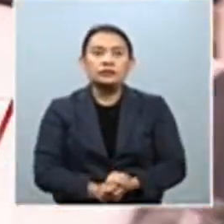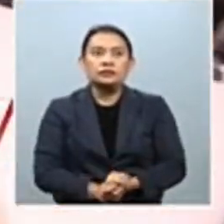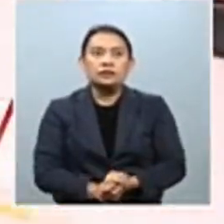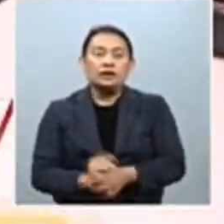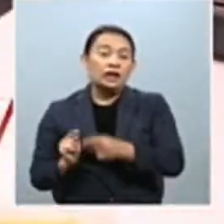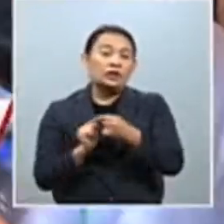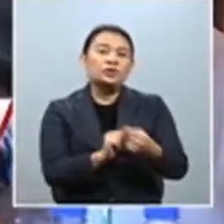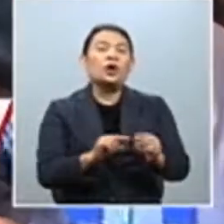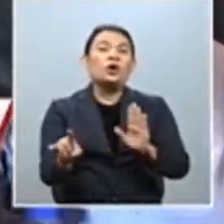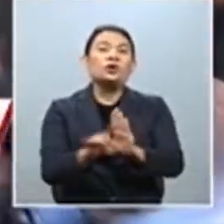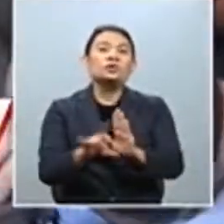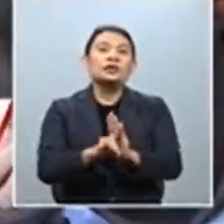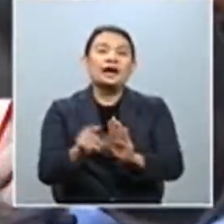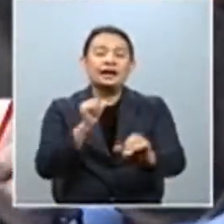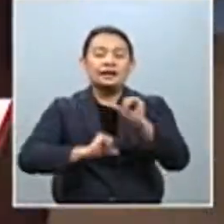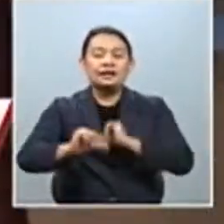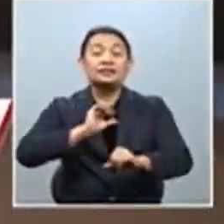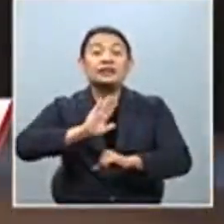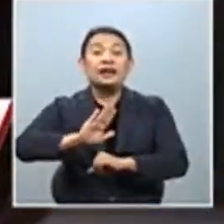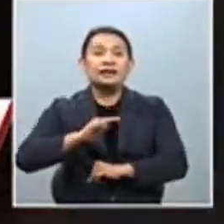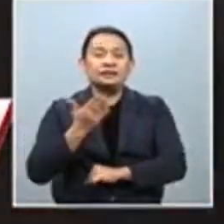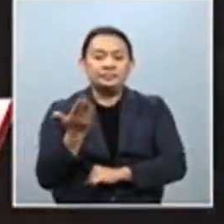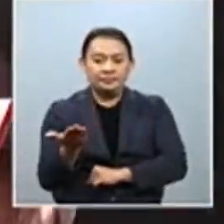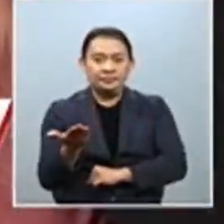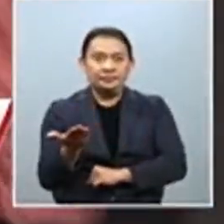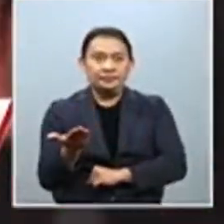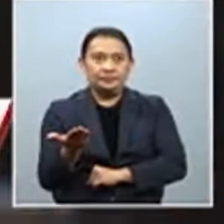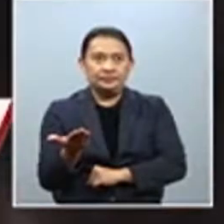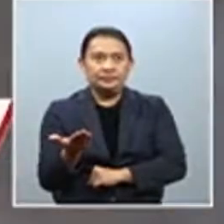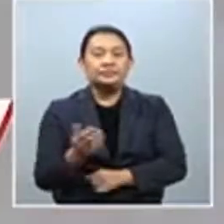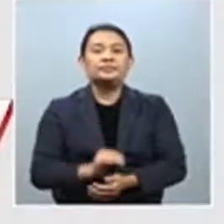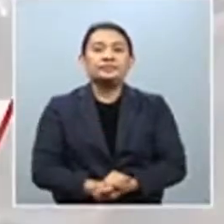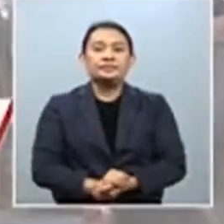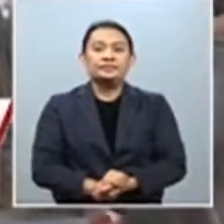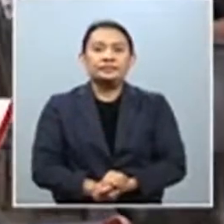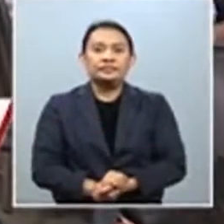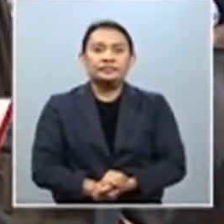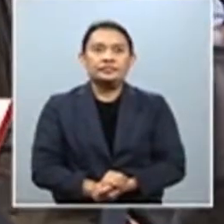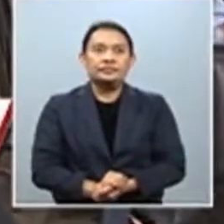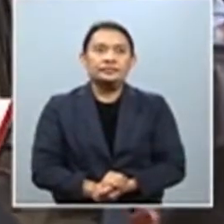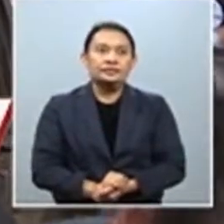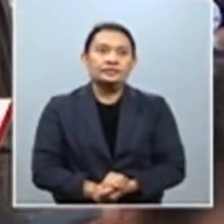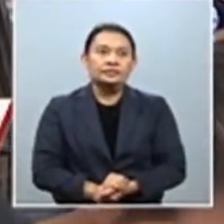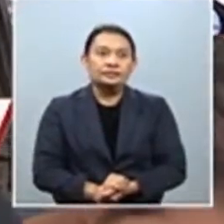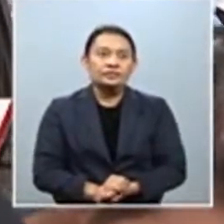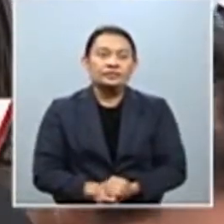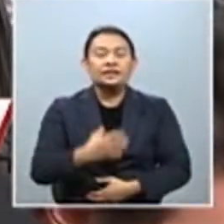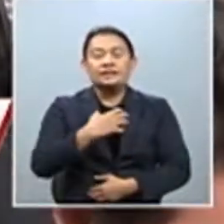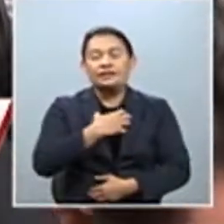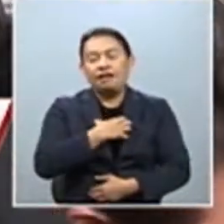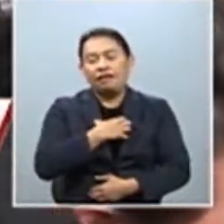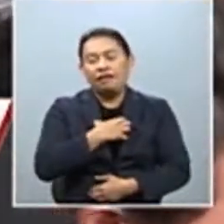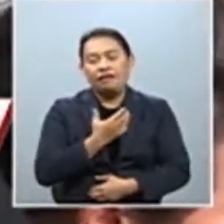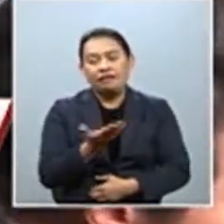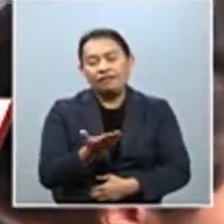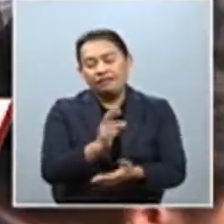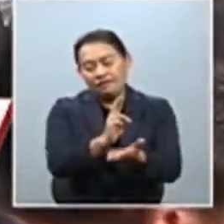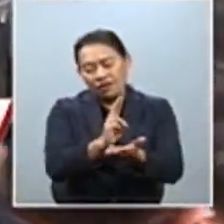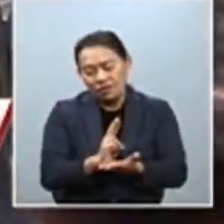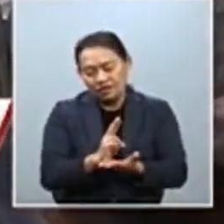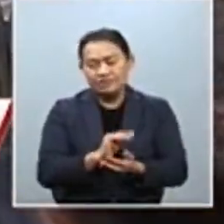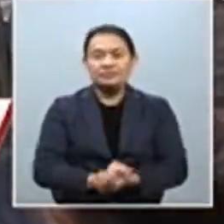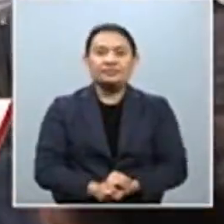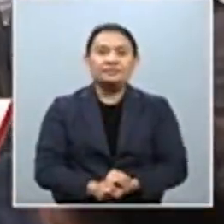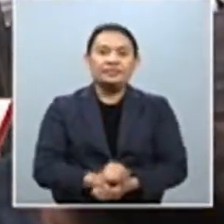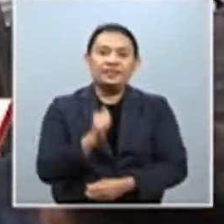ในโชว์สุดท้ายกับละคร1ด้าวฟ้าเดียวในบทแมงเม่าอีกด้วยค่ะ โอ้อยากได้รางวัลเลยค่ะก็ดี